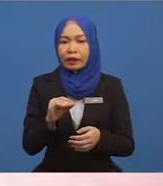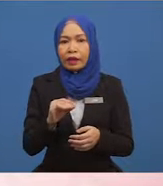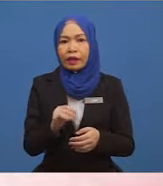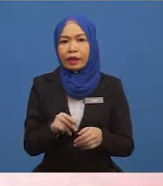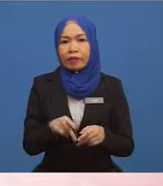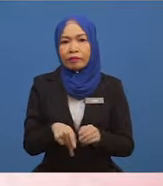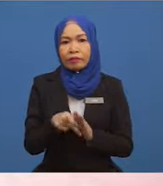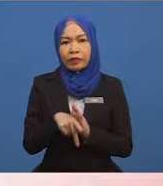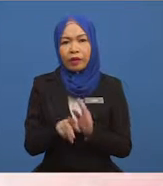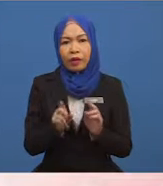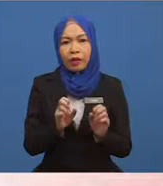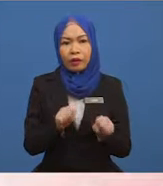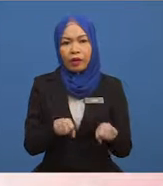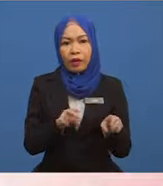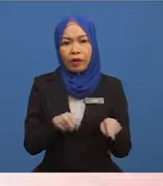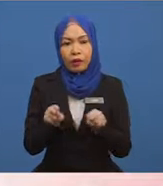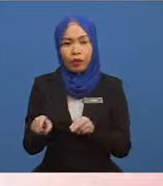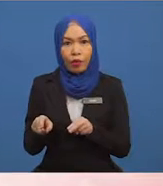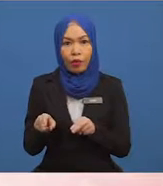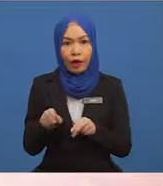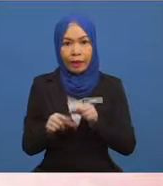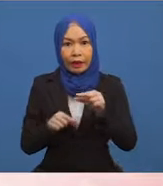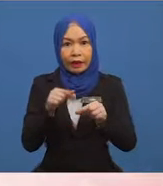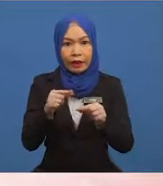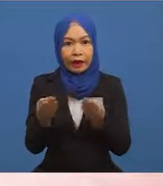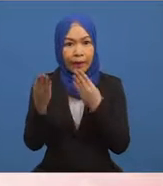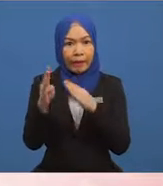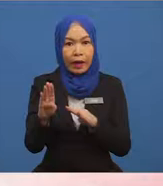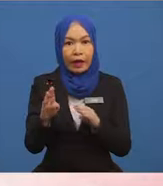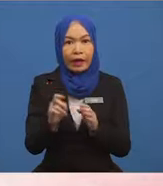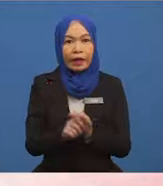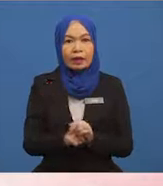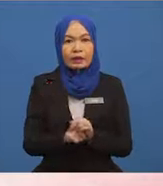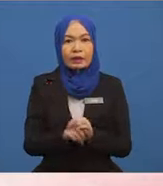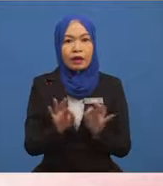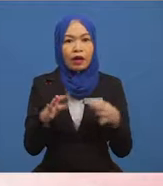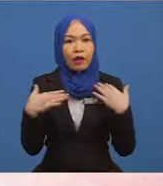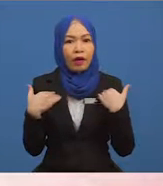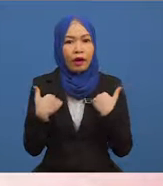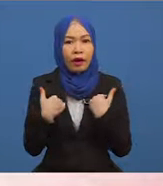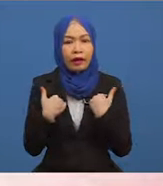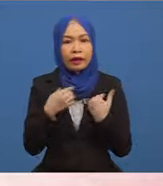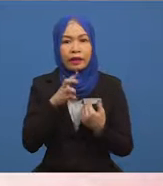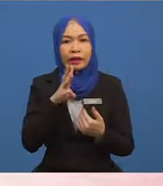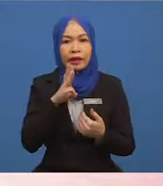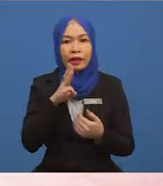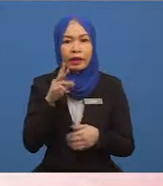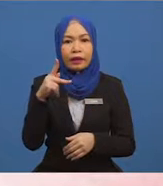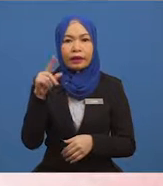perubahan suhu, perubahan air kapur dan bau etanol. Akhir